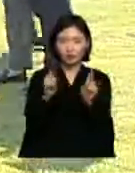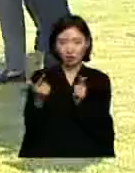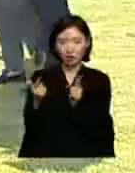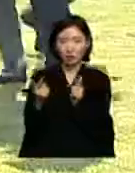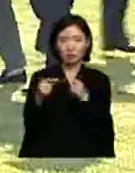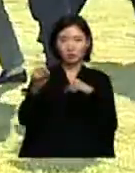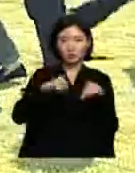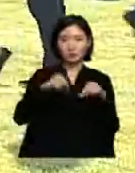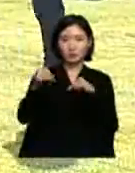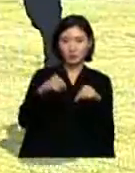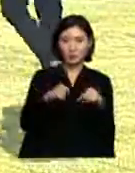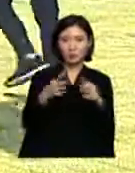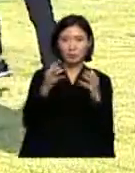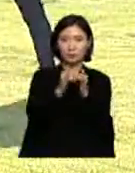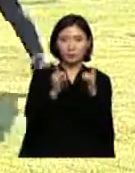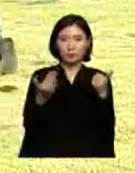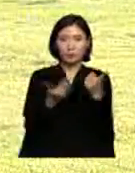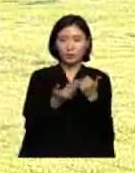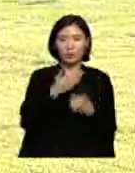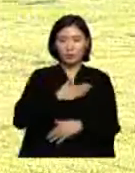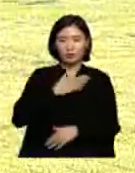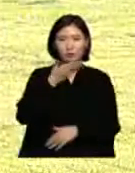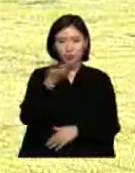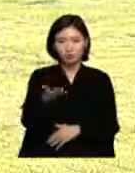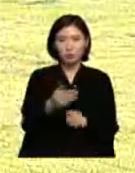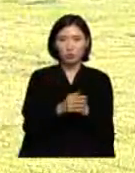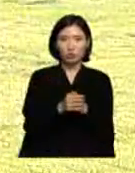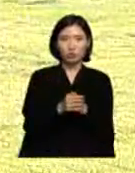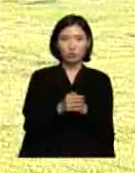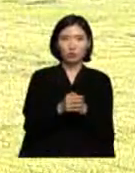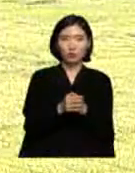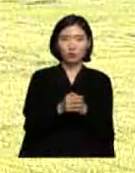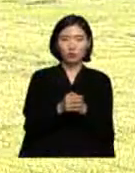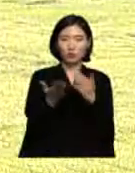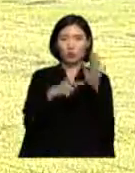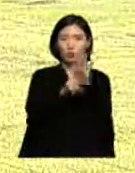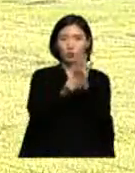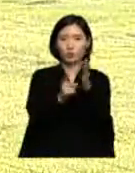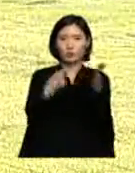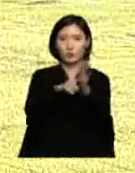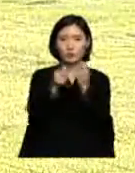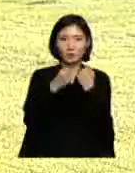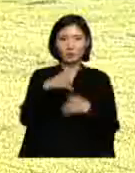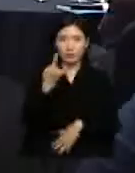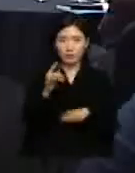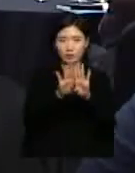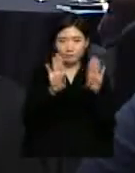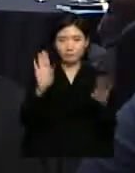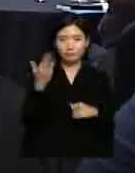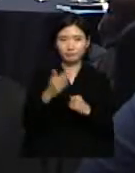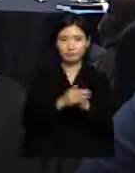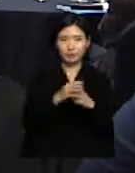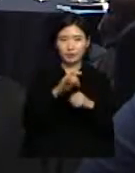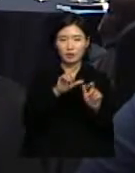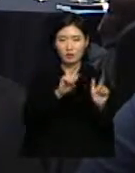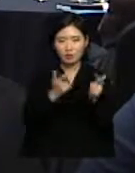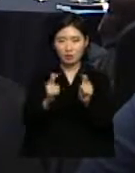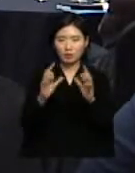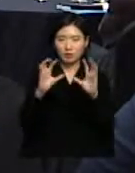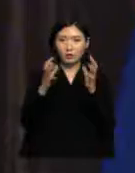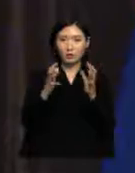이제 정책들을 많은 분들에게 알리고 또 홍보를 하기 위해서 우리가 박람회를 개최를 한 거고 각국의 우수